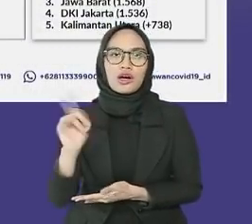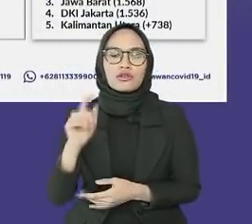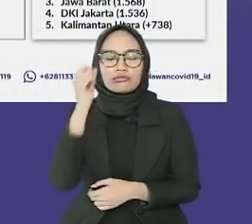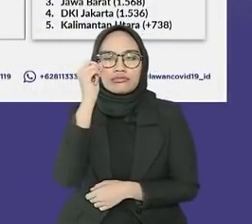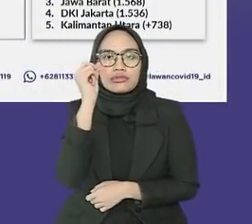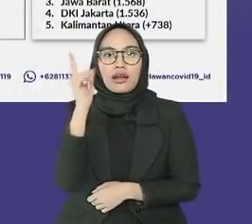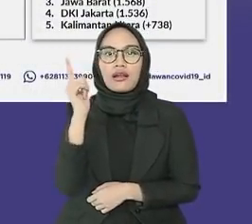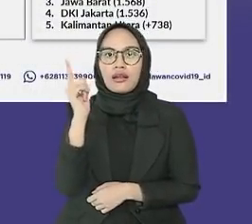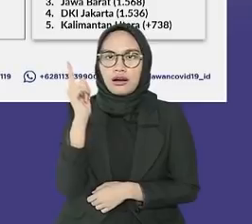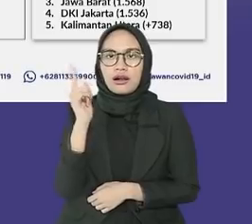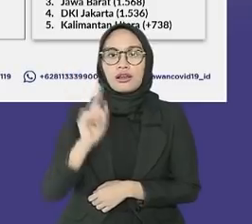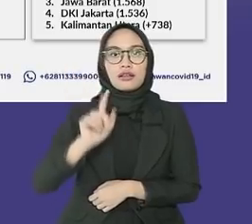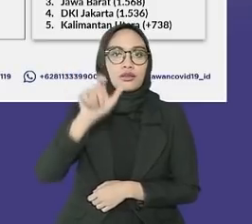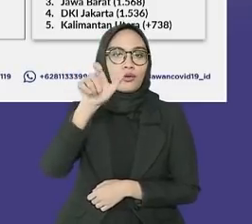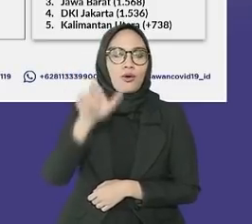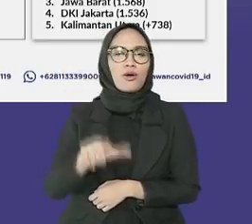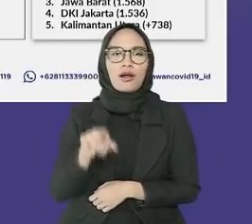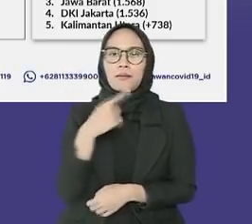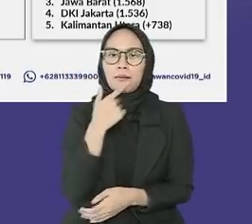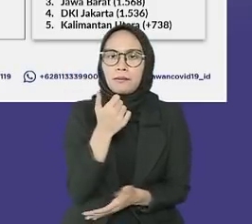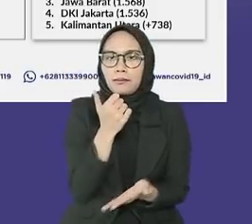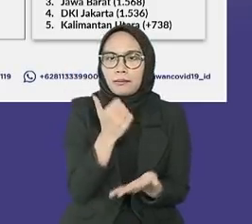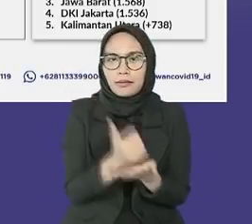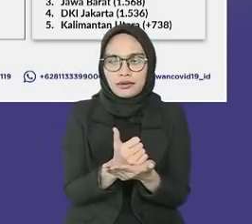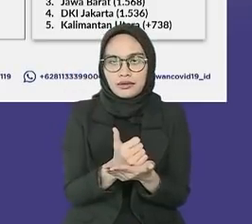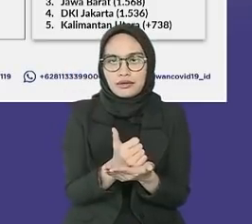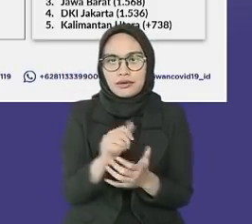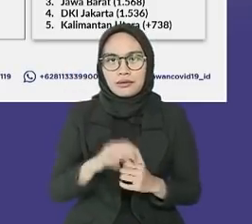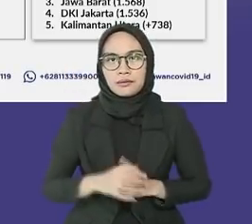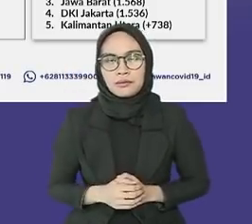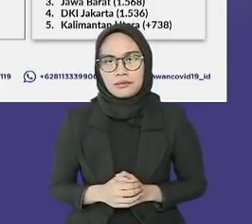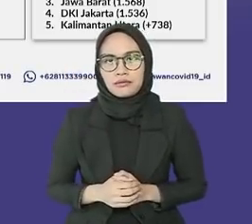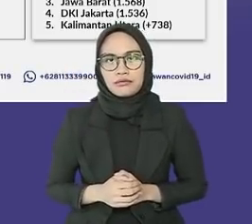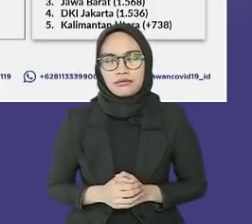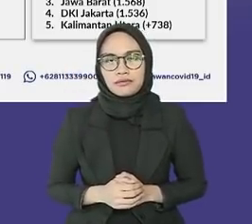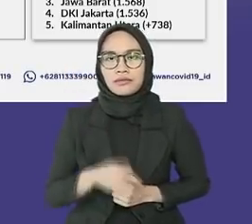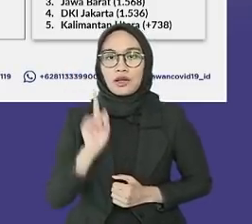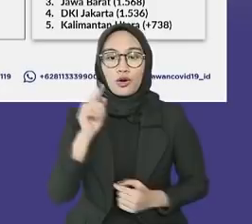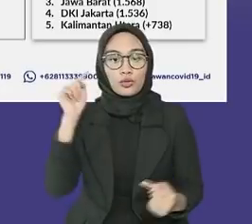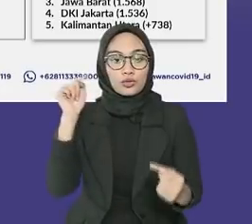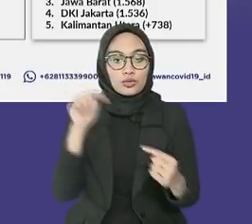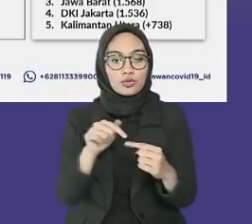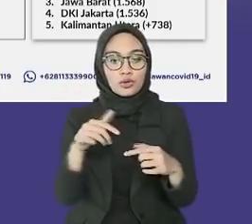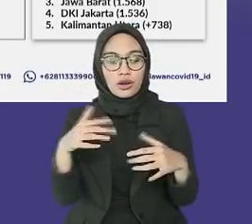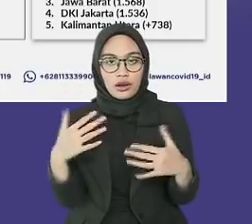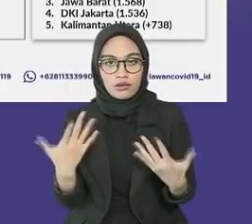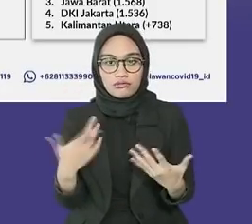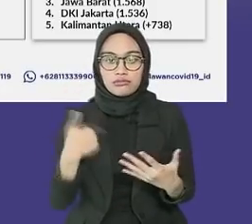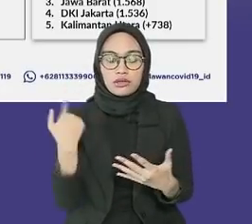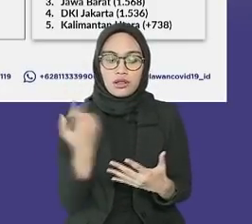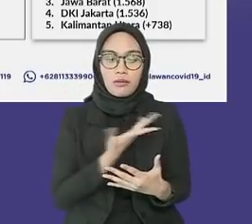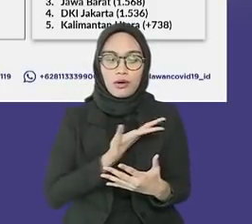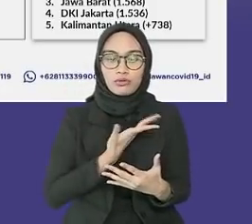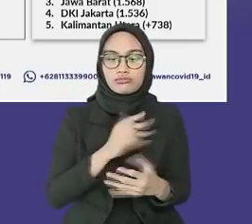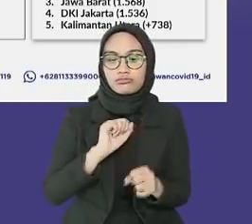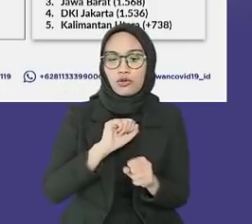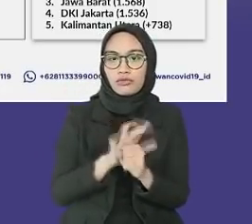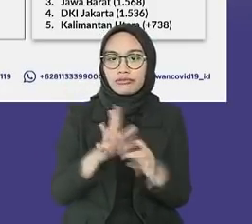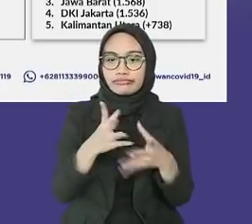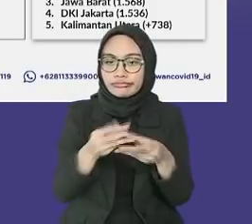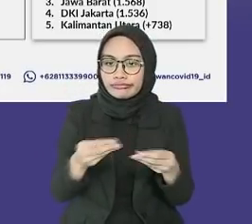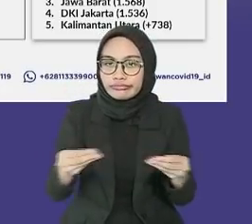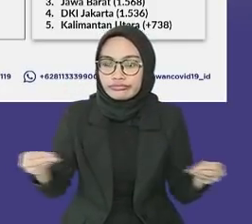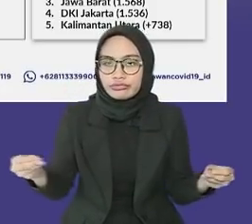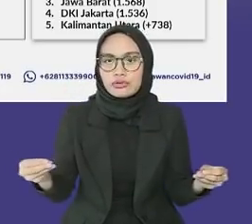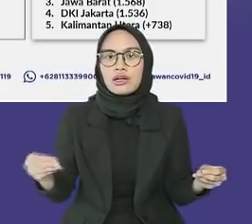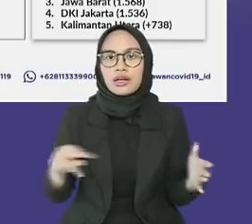menyadari bahwa 1 nyawa pun terhitung sangat berharga. Jika tujuan kita adalah endemi COVID-19, maka